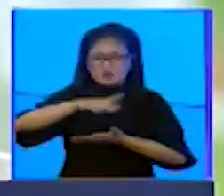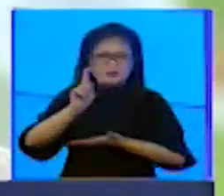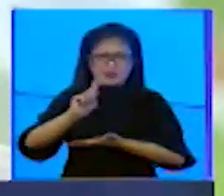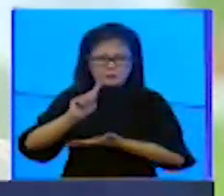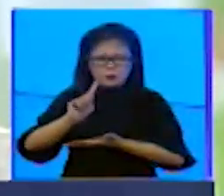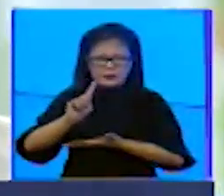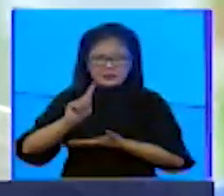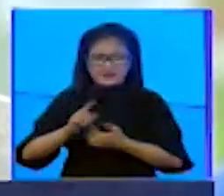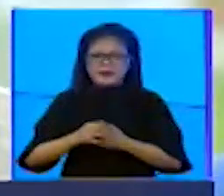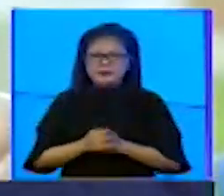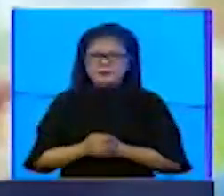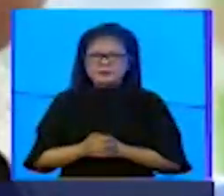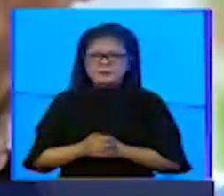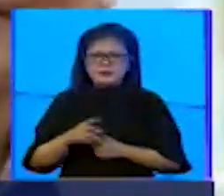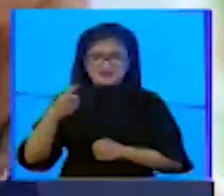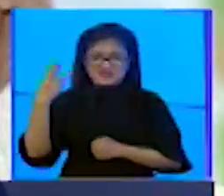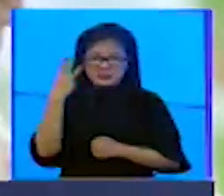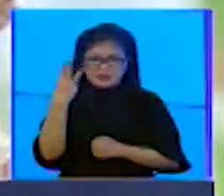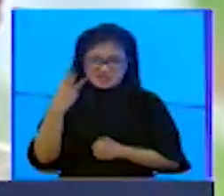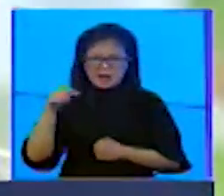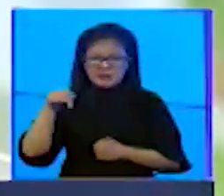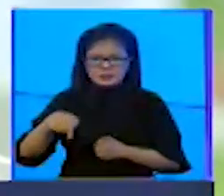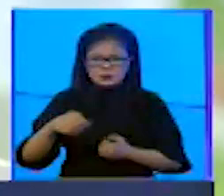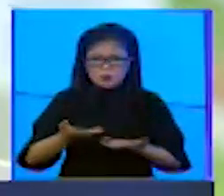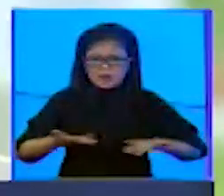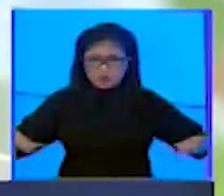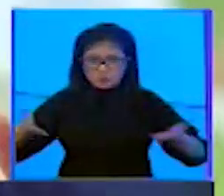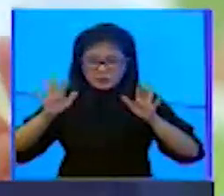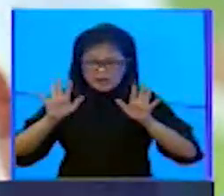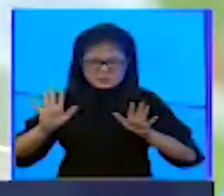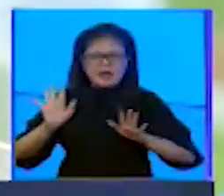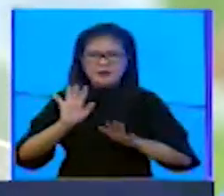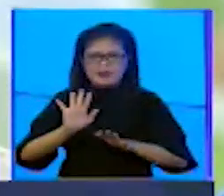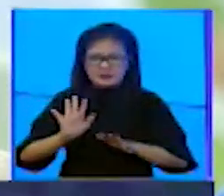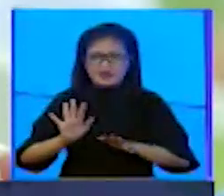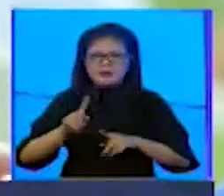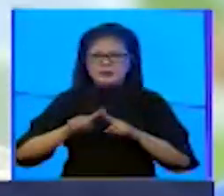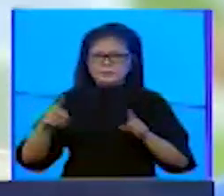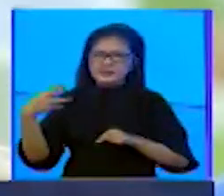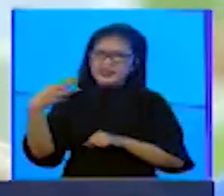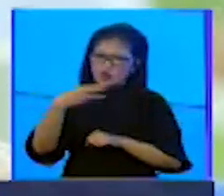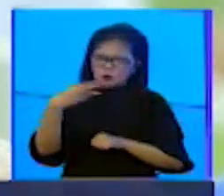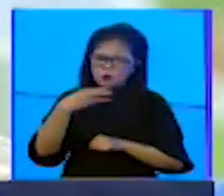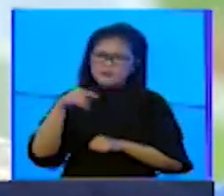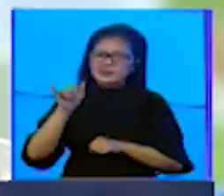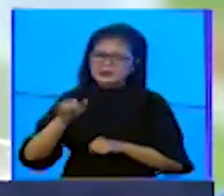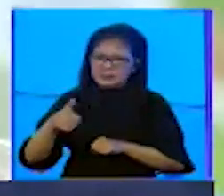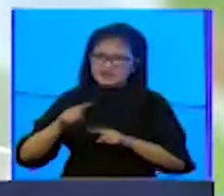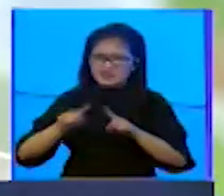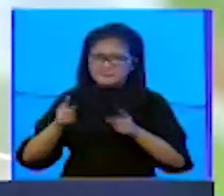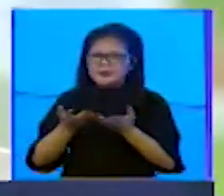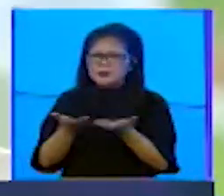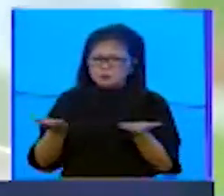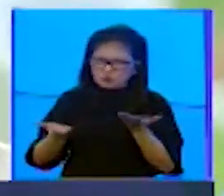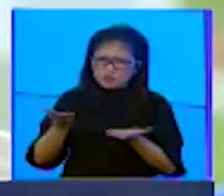lingkungan saja, tetapi nilai ekonominya juga dilihat. Tapi juga jangan melihat nilai ekonominya saja, tapi lingkungan juga harus tetap kita